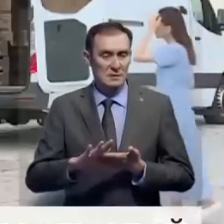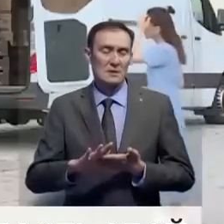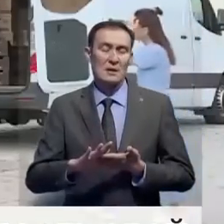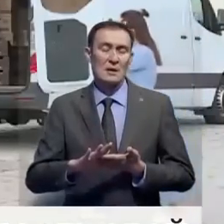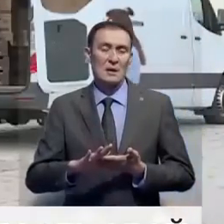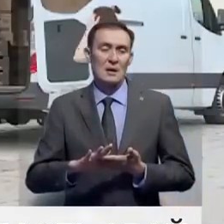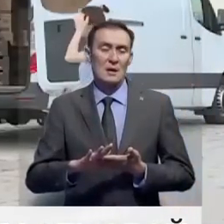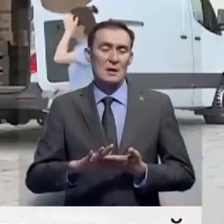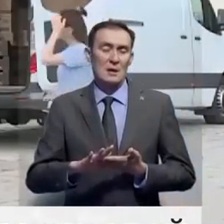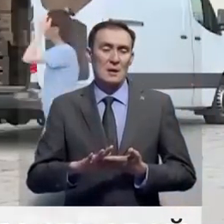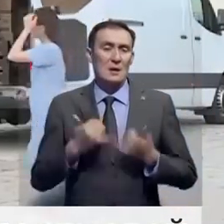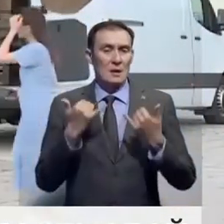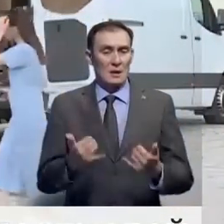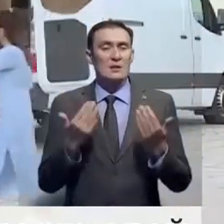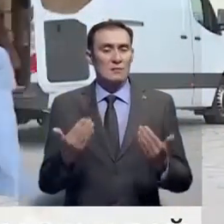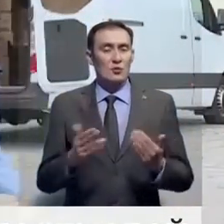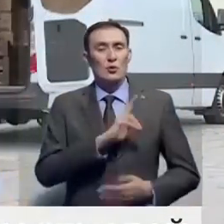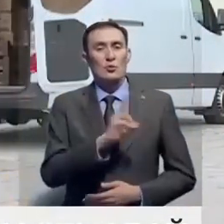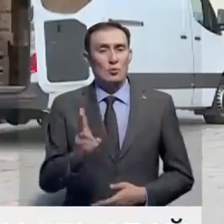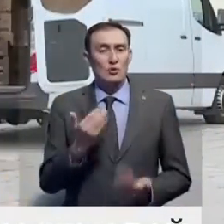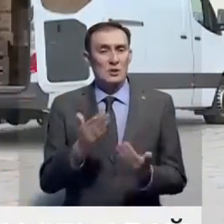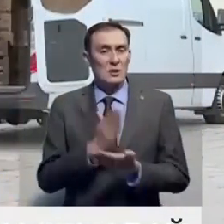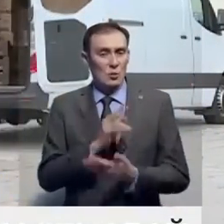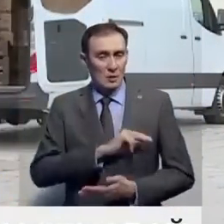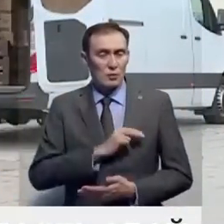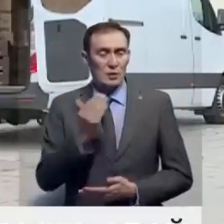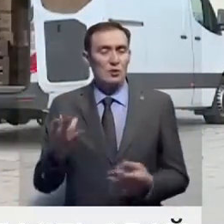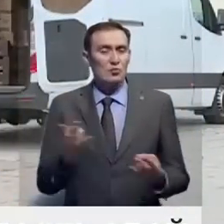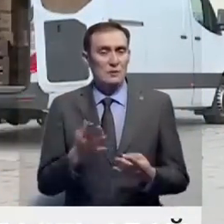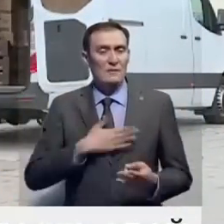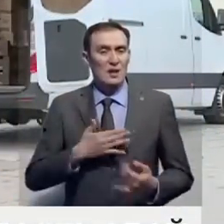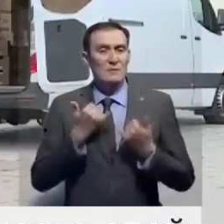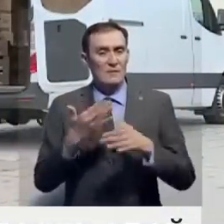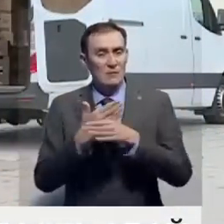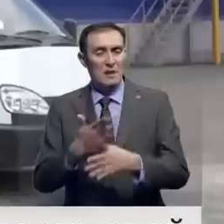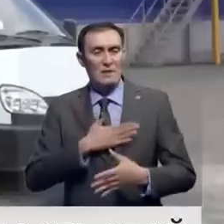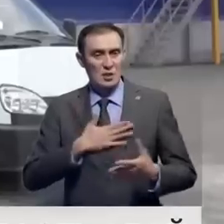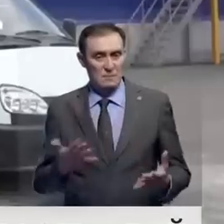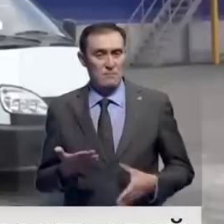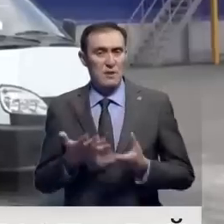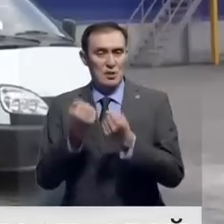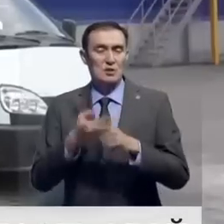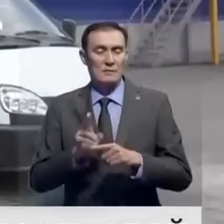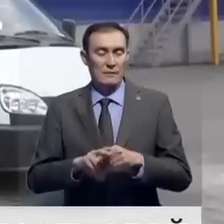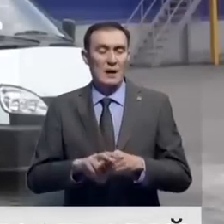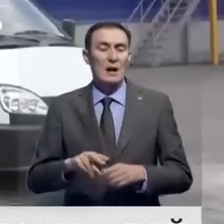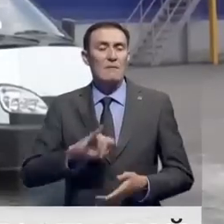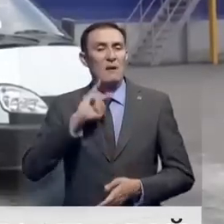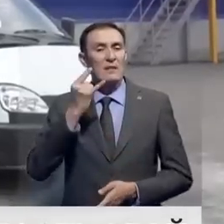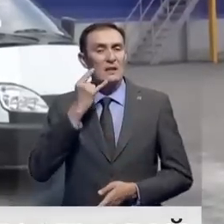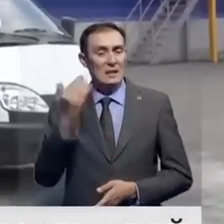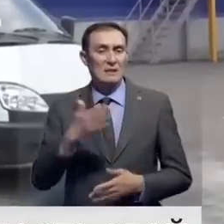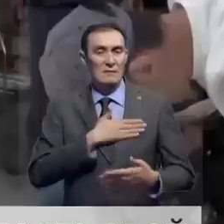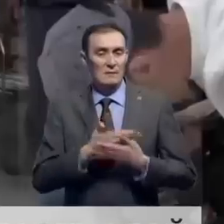вот сегодня те кто там находится Они нуждаются в нашем внимании поддержки павлодарские волонтеры